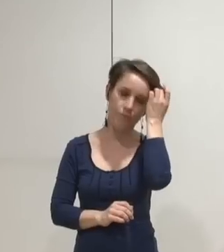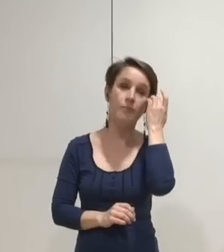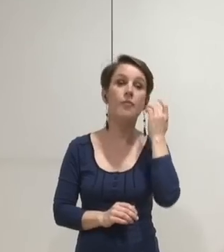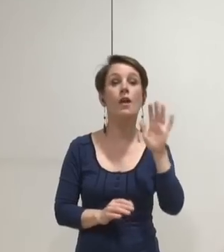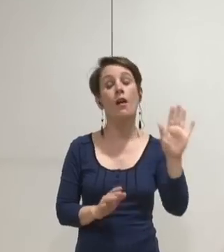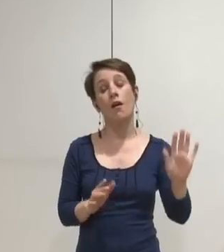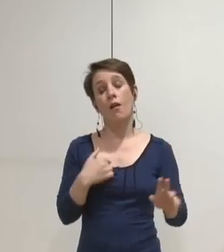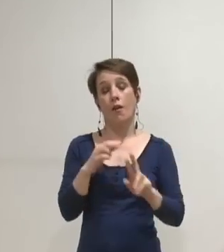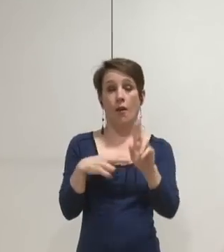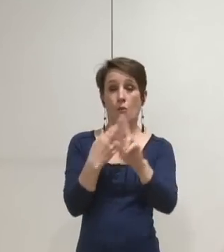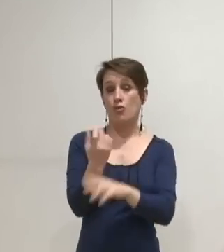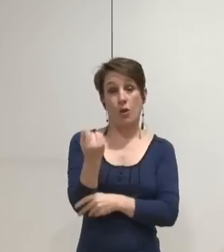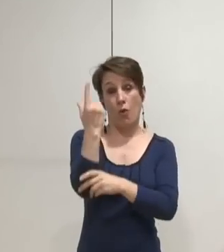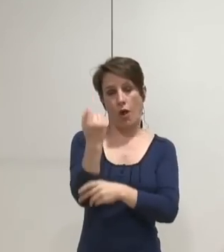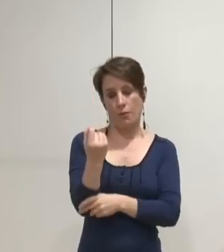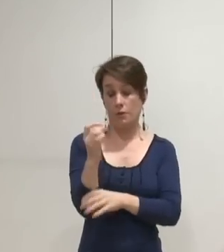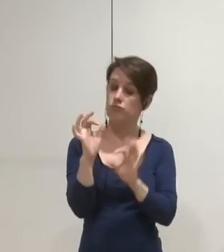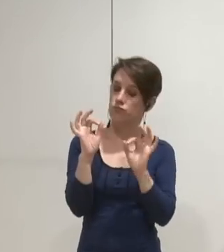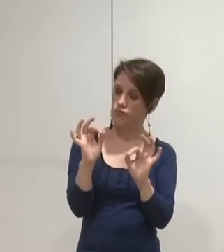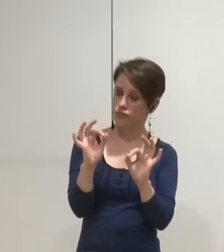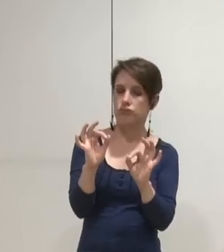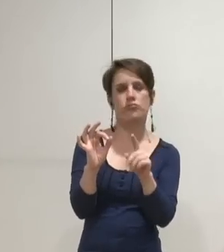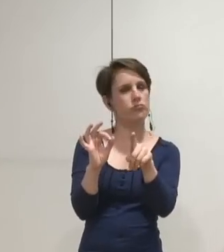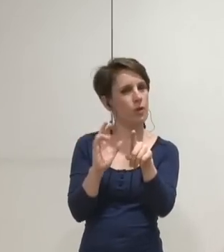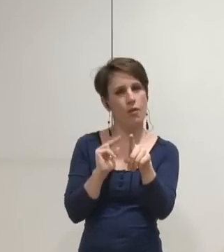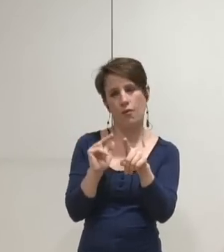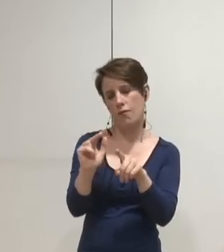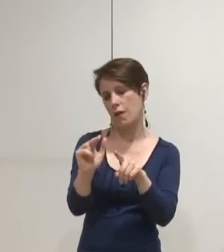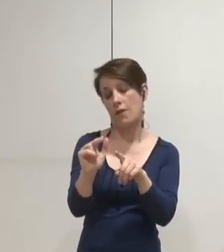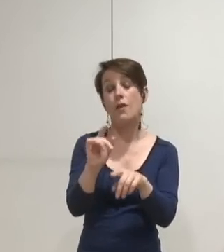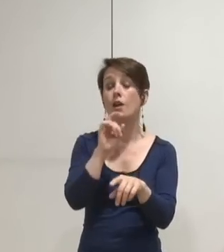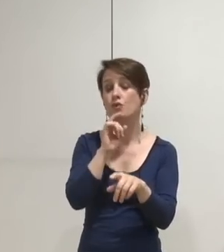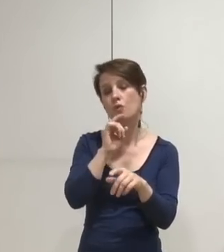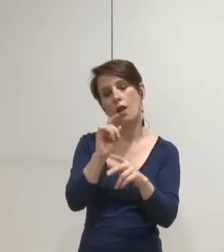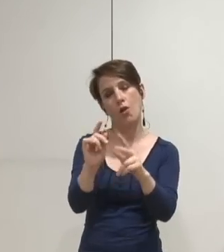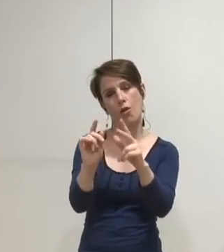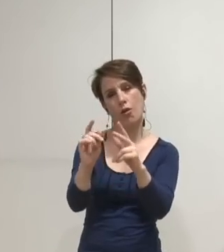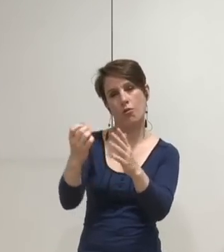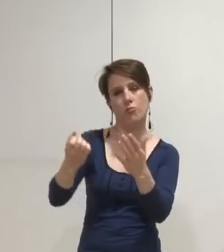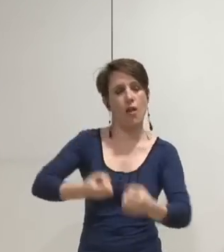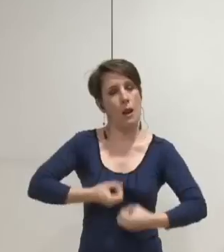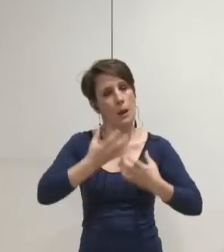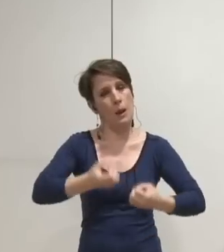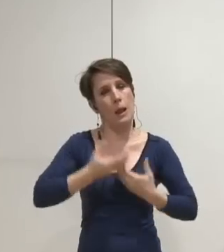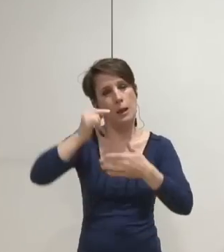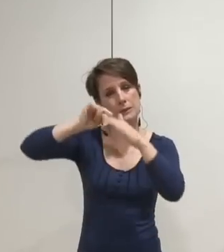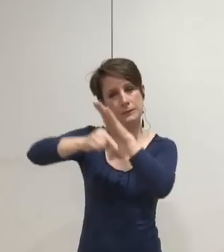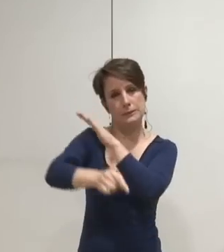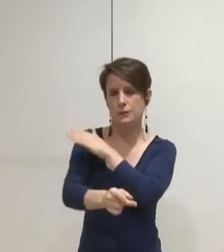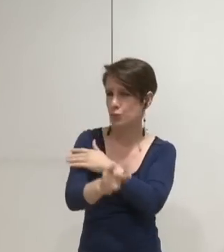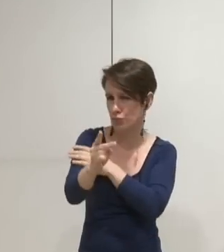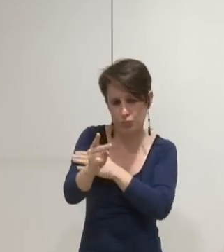rapidement pour dire qu'effectivement vous aurez l'occasion j'imagine de réagir un peu plus tard sur les sujets que vous le souhaitez